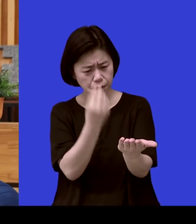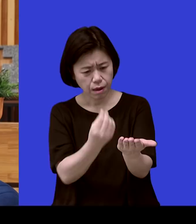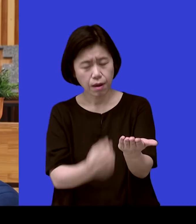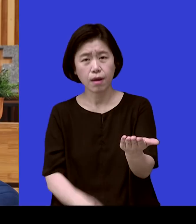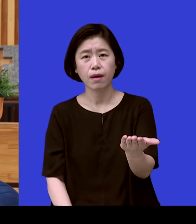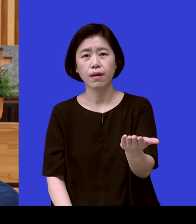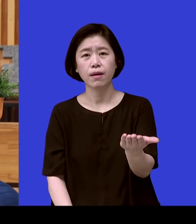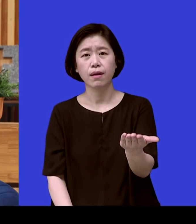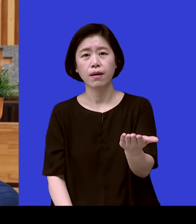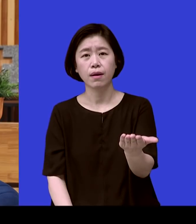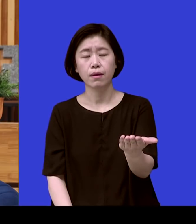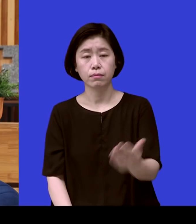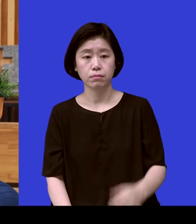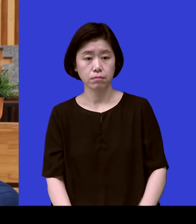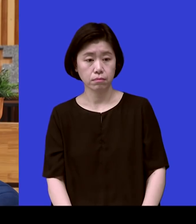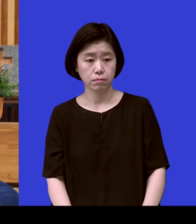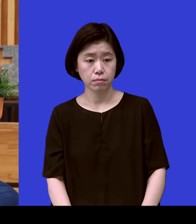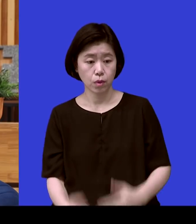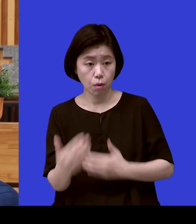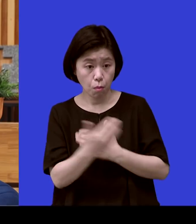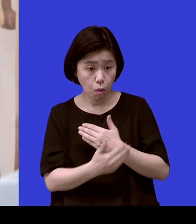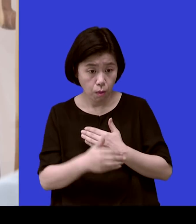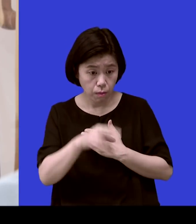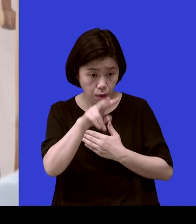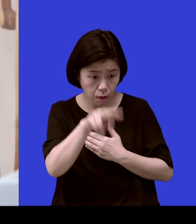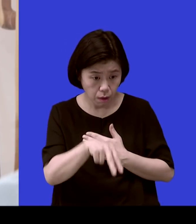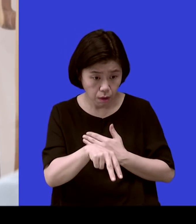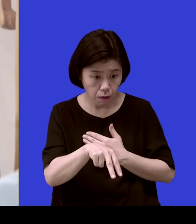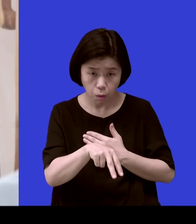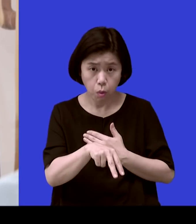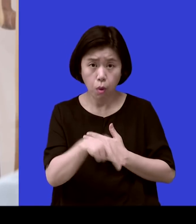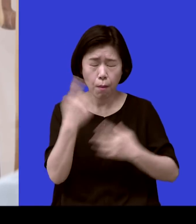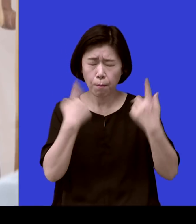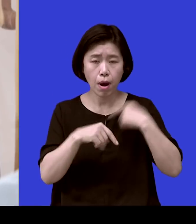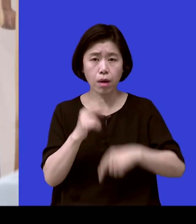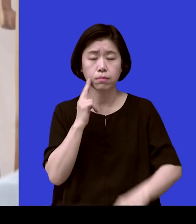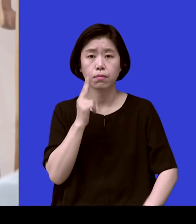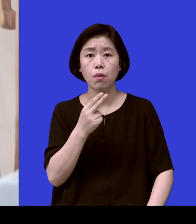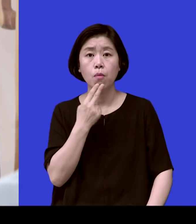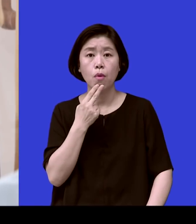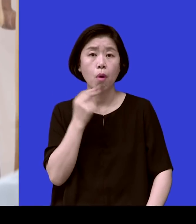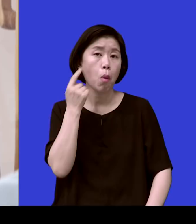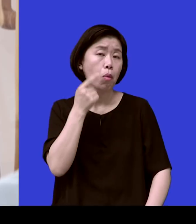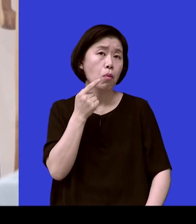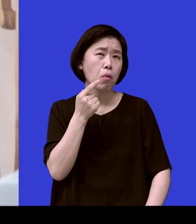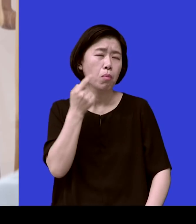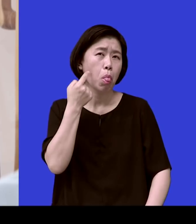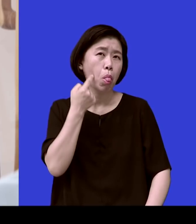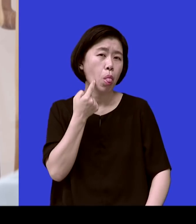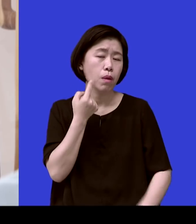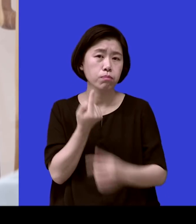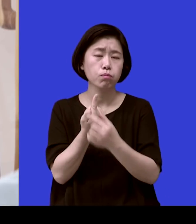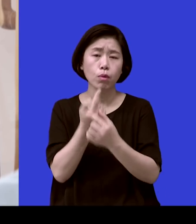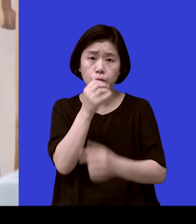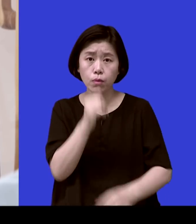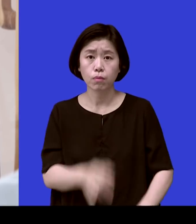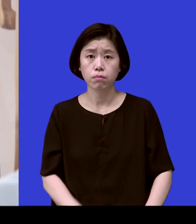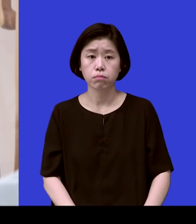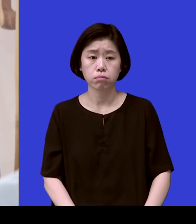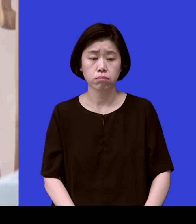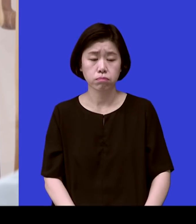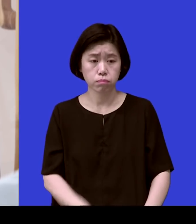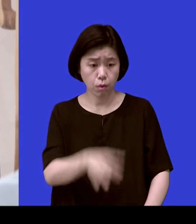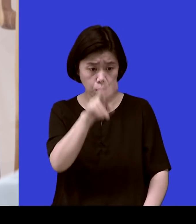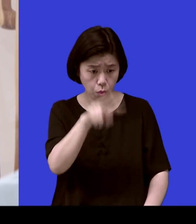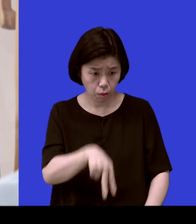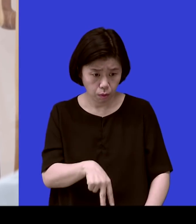근데 아무것도 다친 곳이 없이 여기만 이렇게 살짝 긁힌 자국만 있고